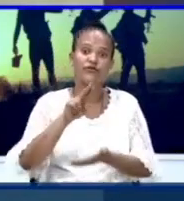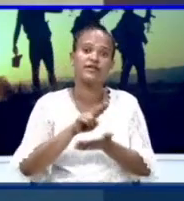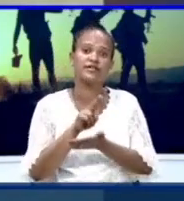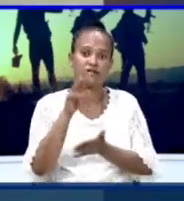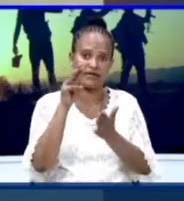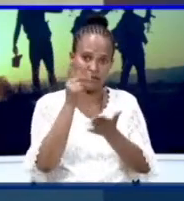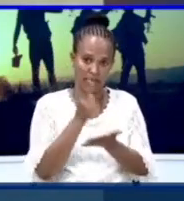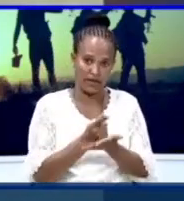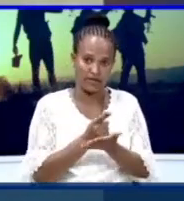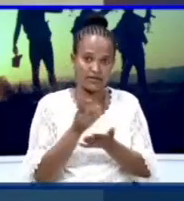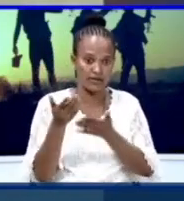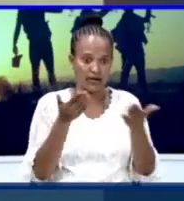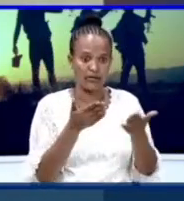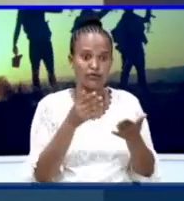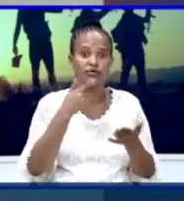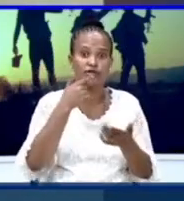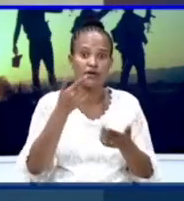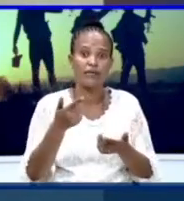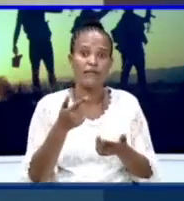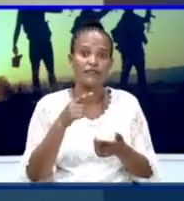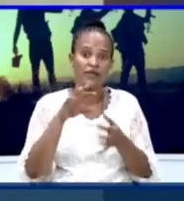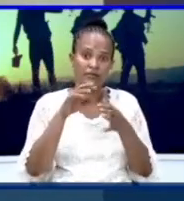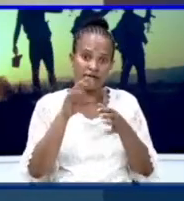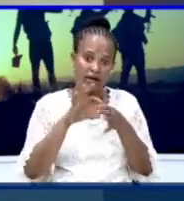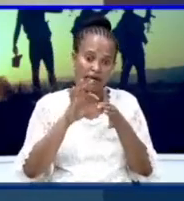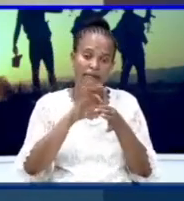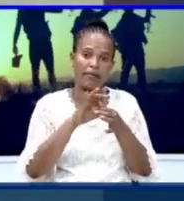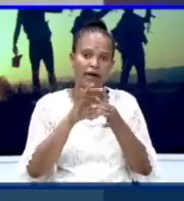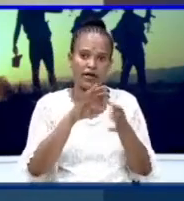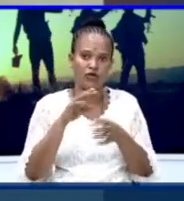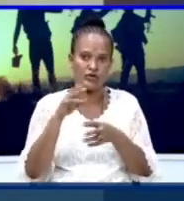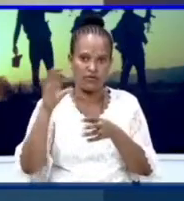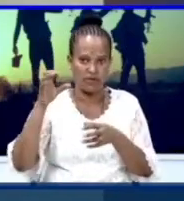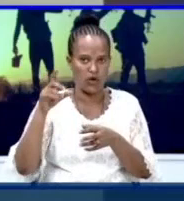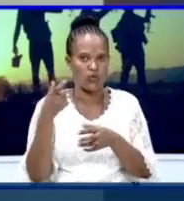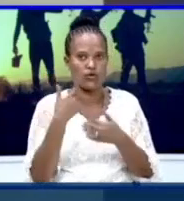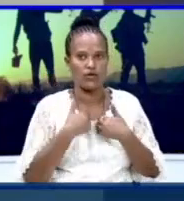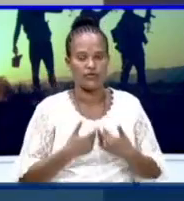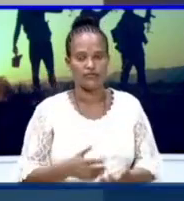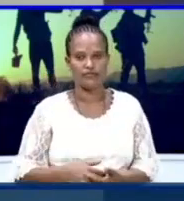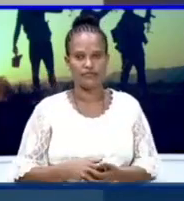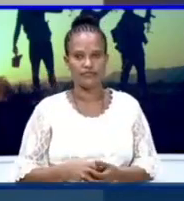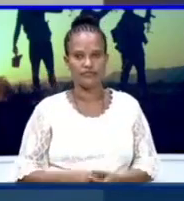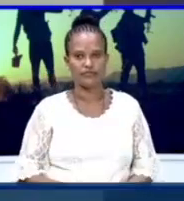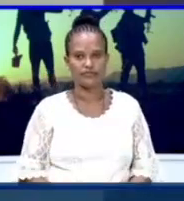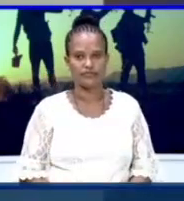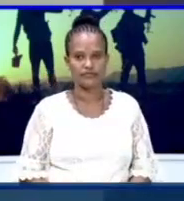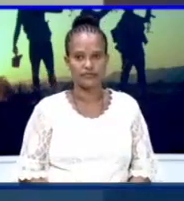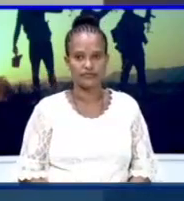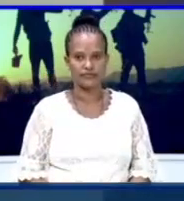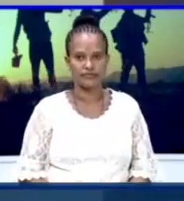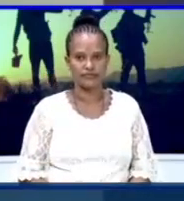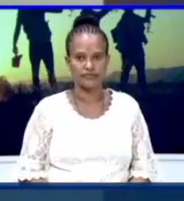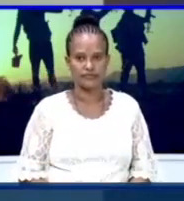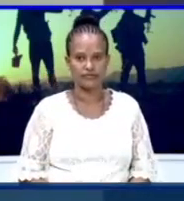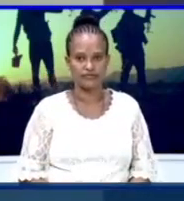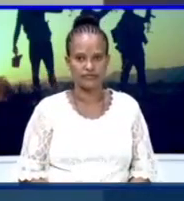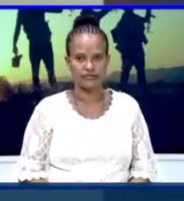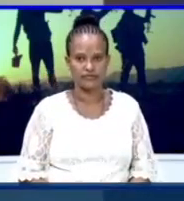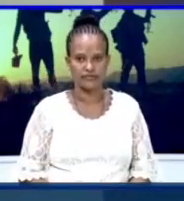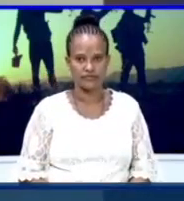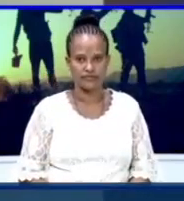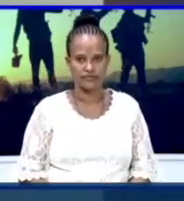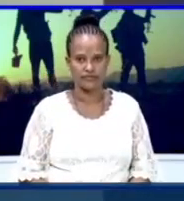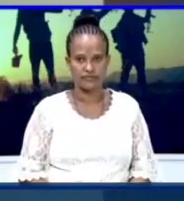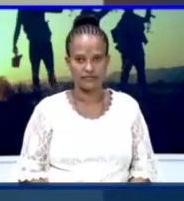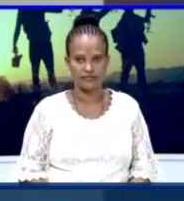ምረቓ ዘቕረበቶ ዘረባ ዛዕባ ማሕበራዊ ሚድያ ኮይኑ ኣሎ። I was born and raised in Ethiopia. I'm